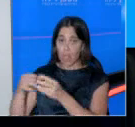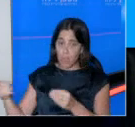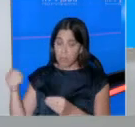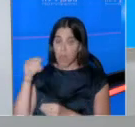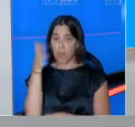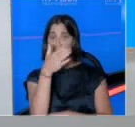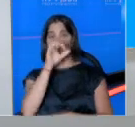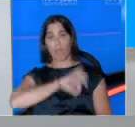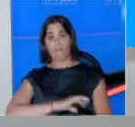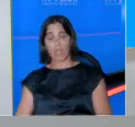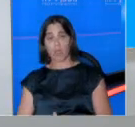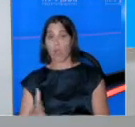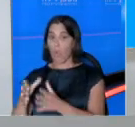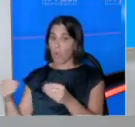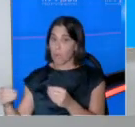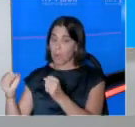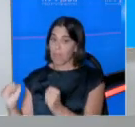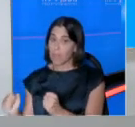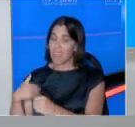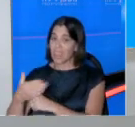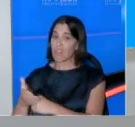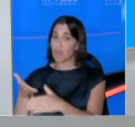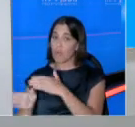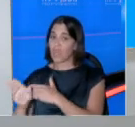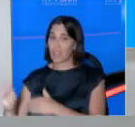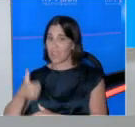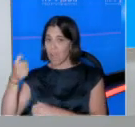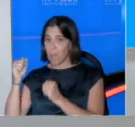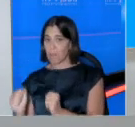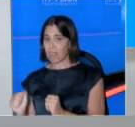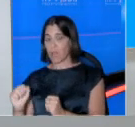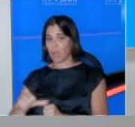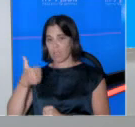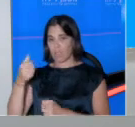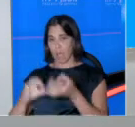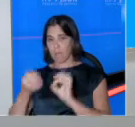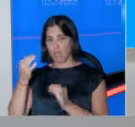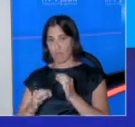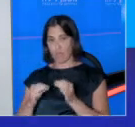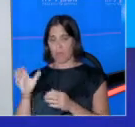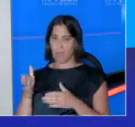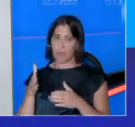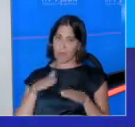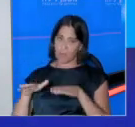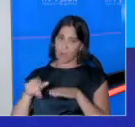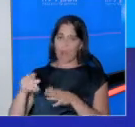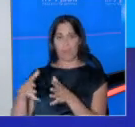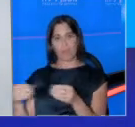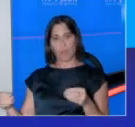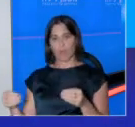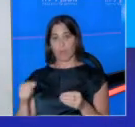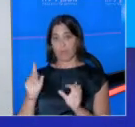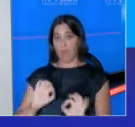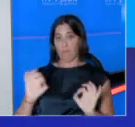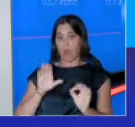הוא איבד את הבייס אחרי שהוא לא נכנס כשר ביטחון ושרת משפטים לתוך הממשלה. אז הם איבדו את הזהות. אף אחד לא הציע להם את זה,